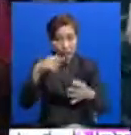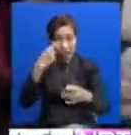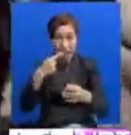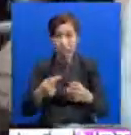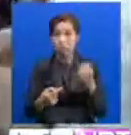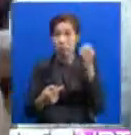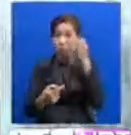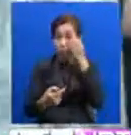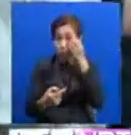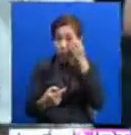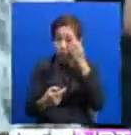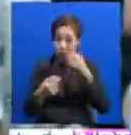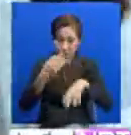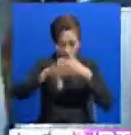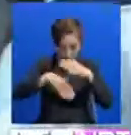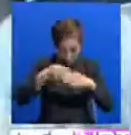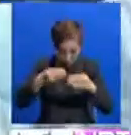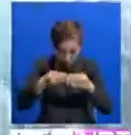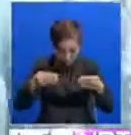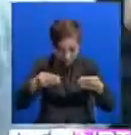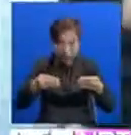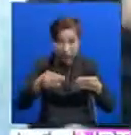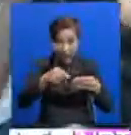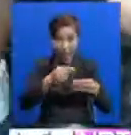iPhone 6ให้มารับที่วัดในวันพรุ่งนี้ม.ค